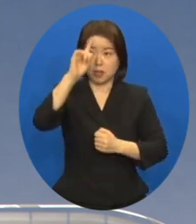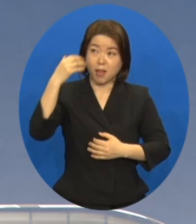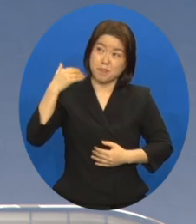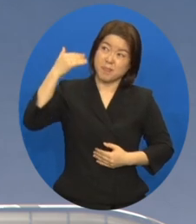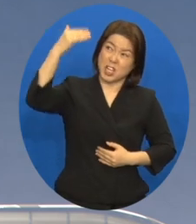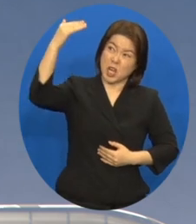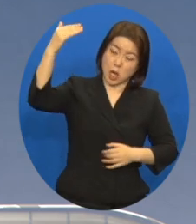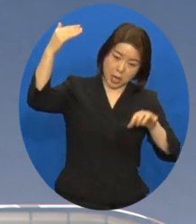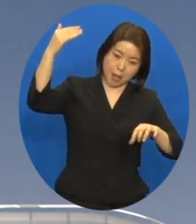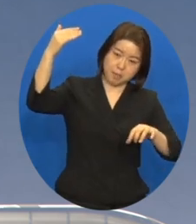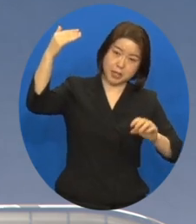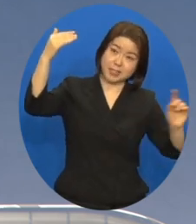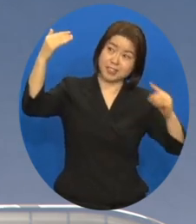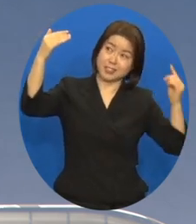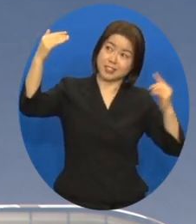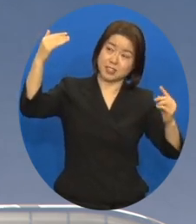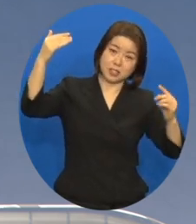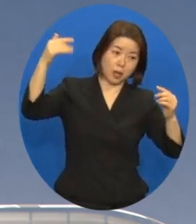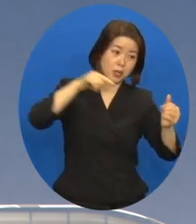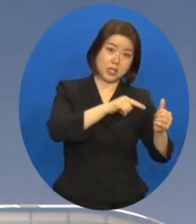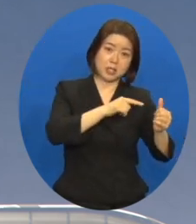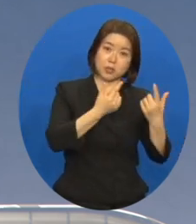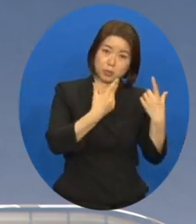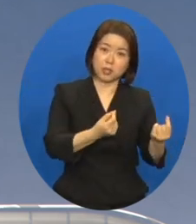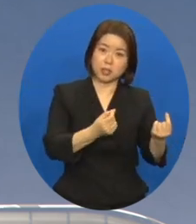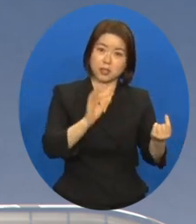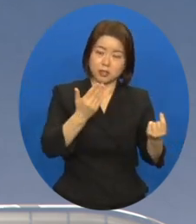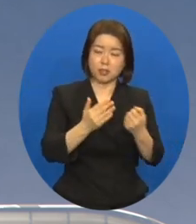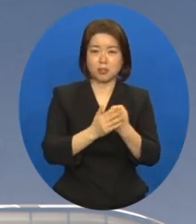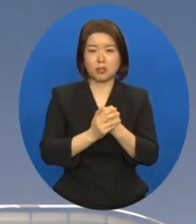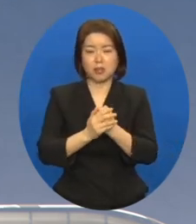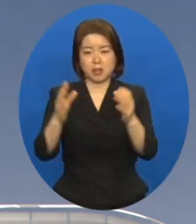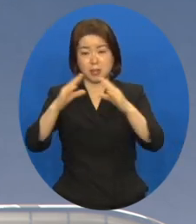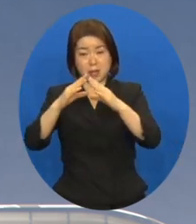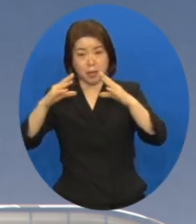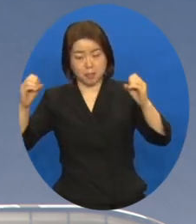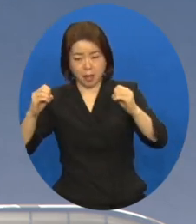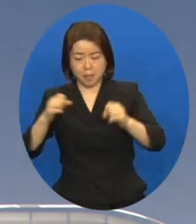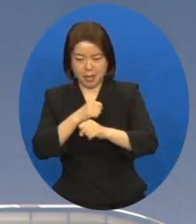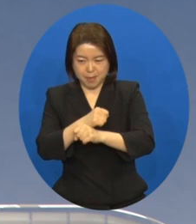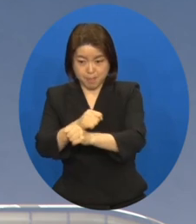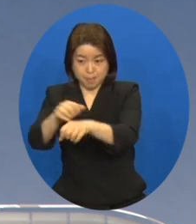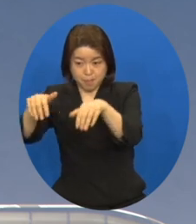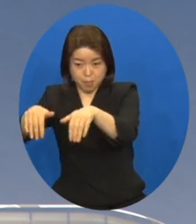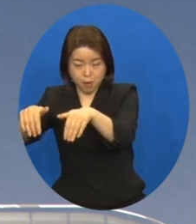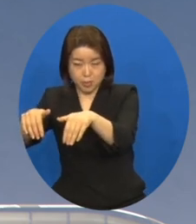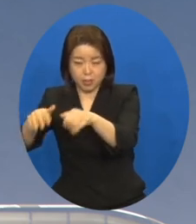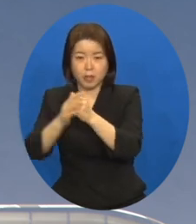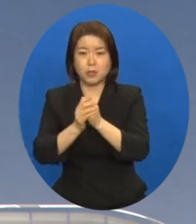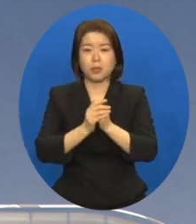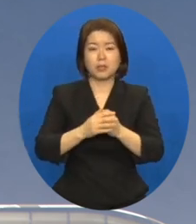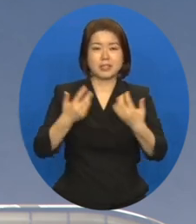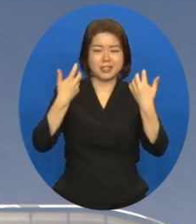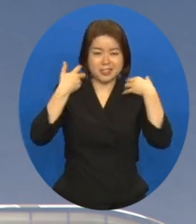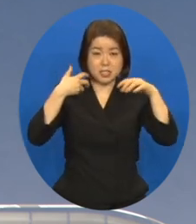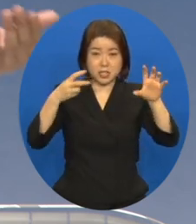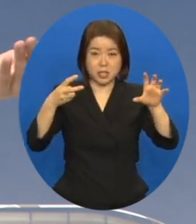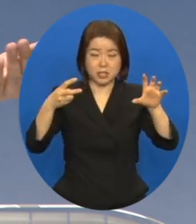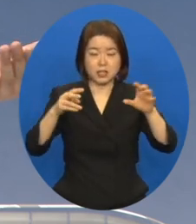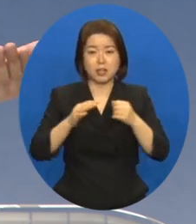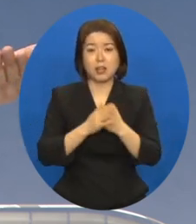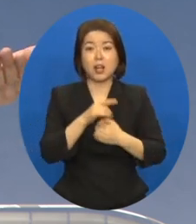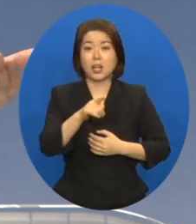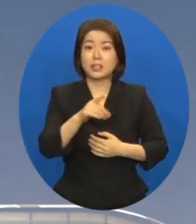다윗, 느낌이 오십니까? 바벨론의 포로로 끌려갔던 다니엘, 여러분 그 다니엘